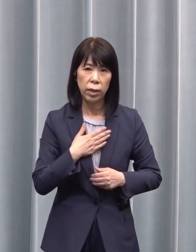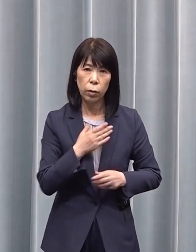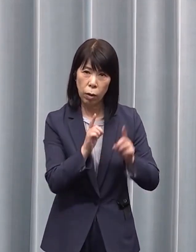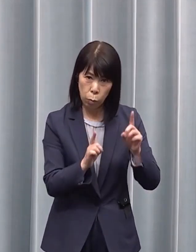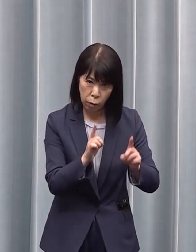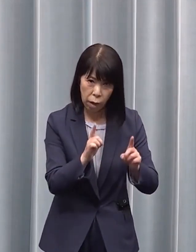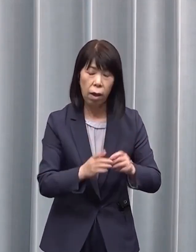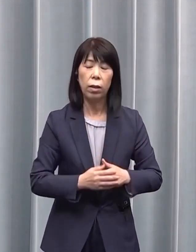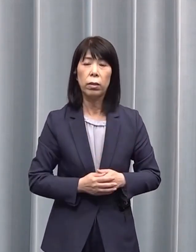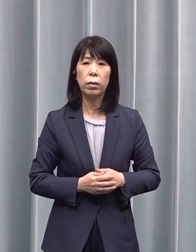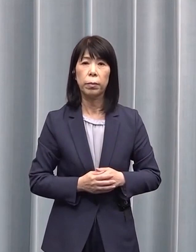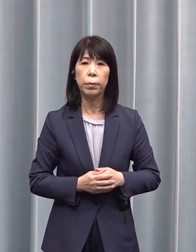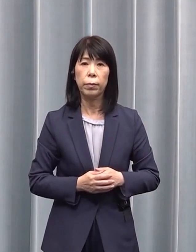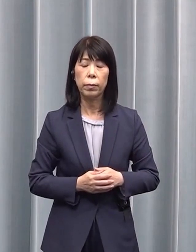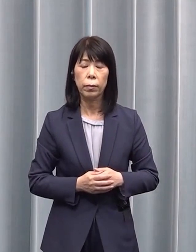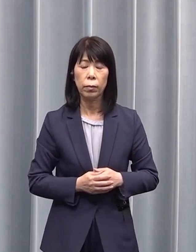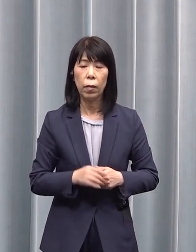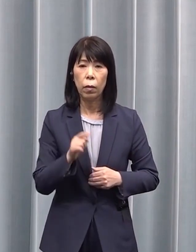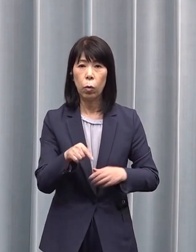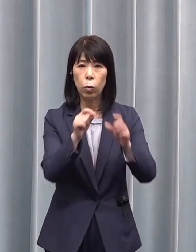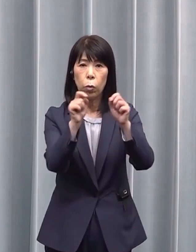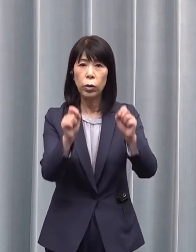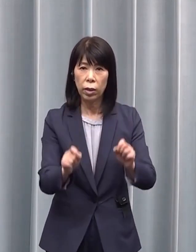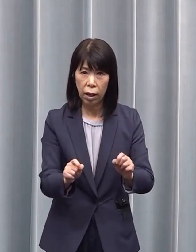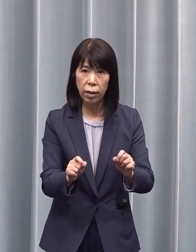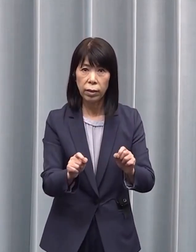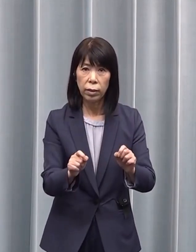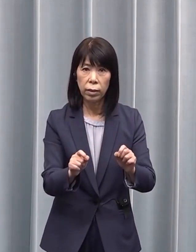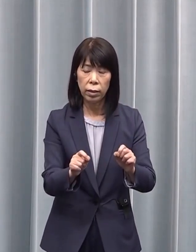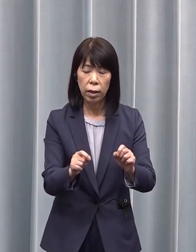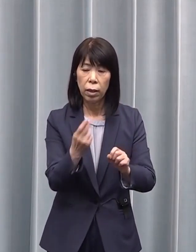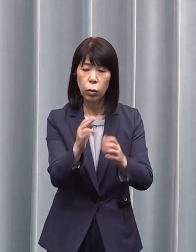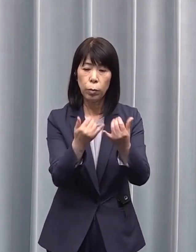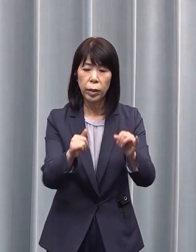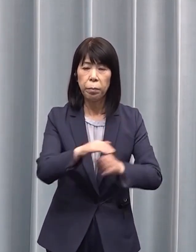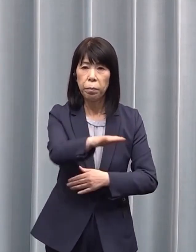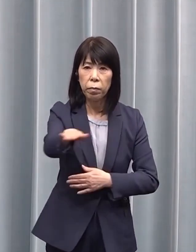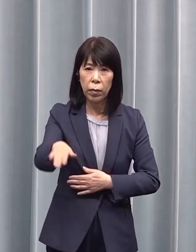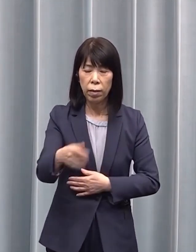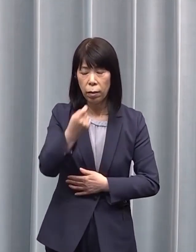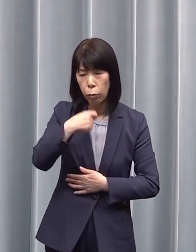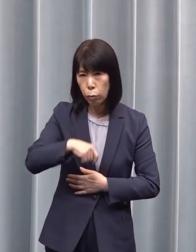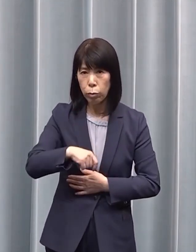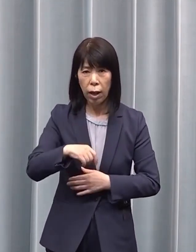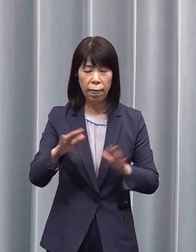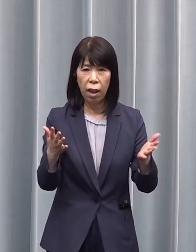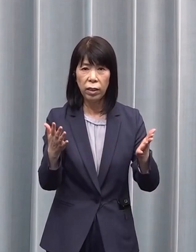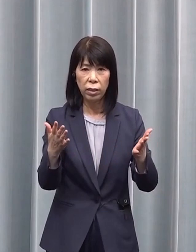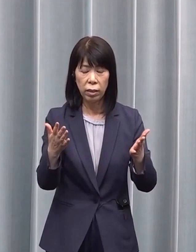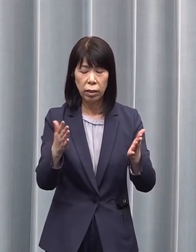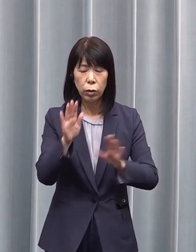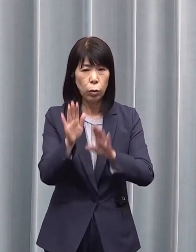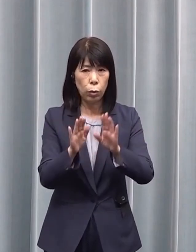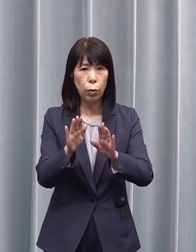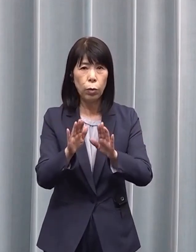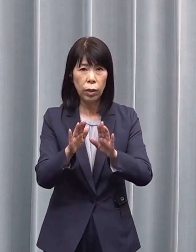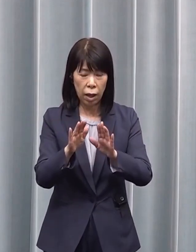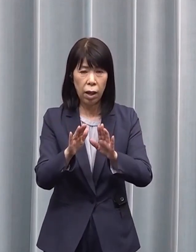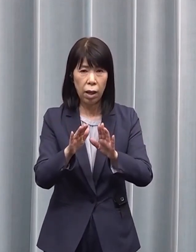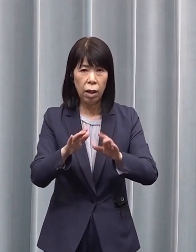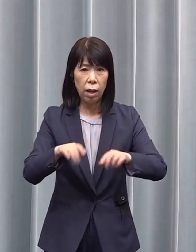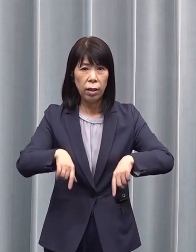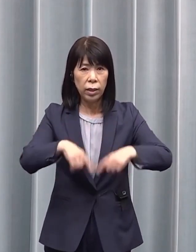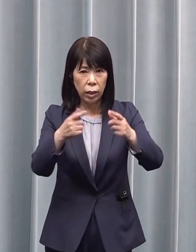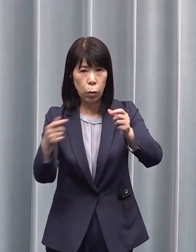ということと、やはりこの問題、まだまだ多くの都民の納得が得られてない中で木の伐採が進められようとしています